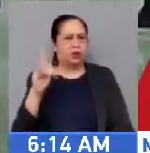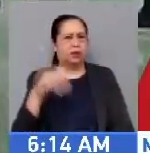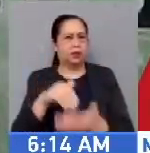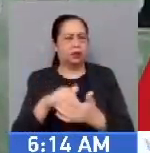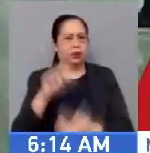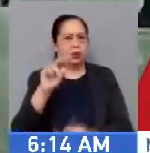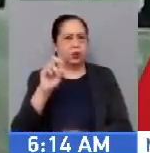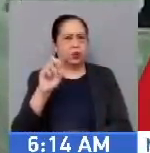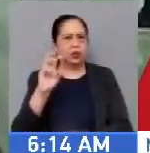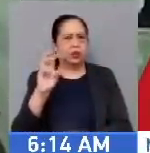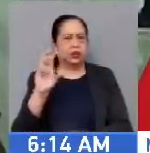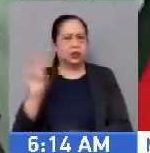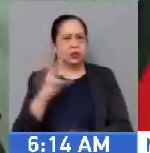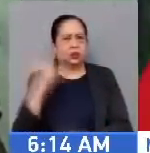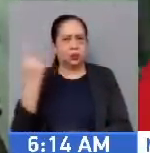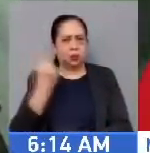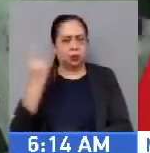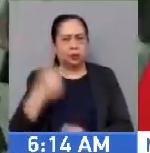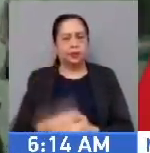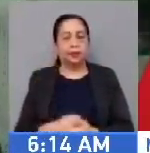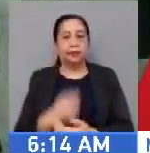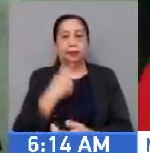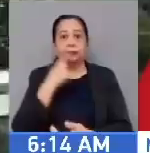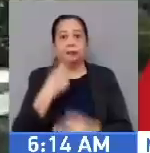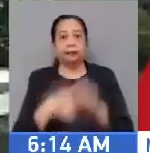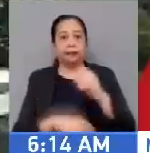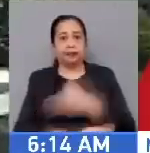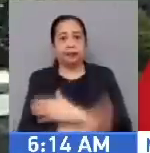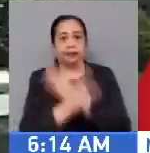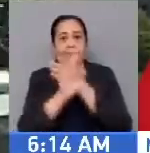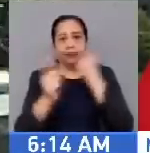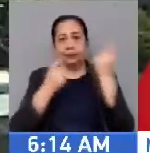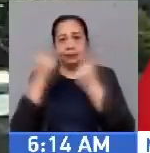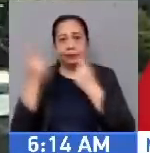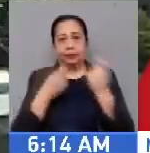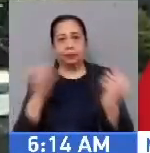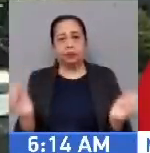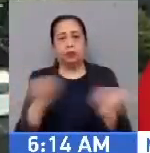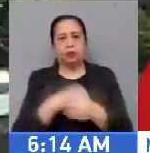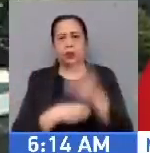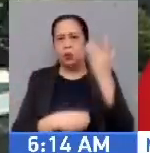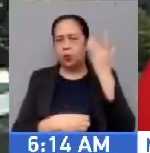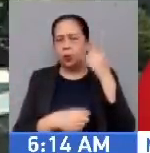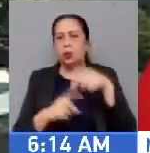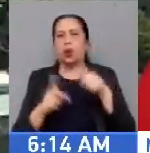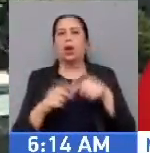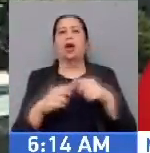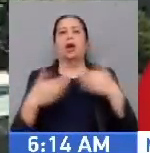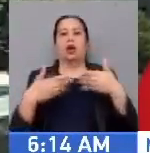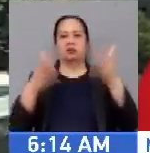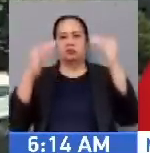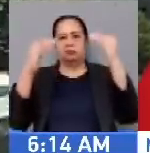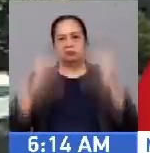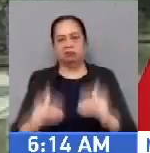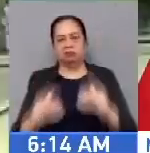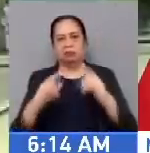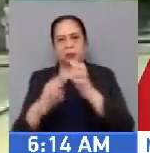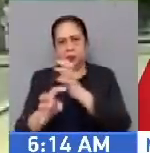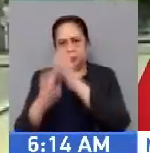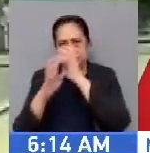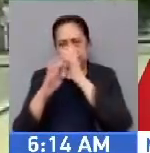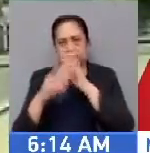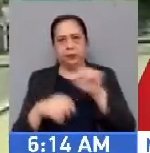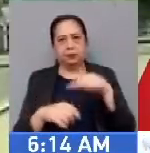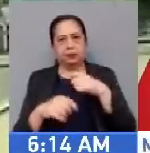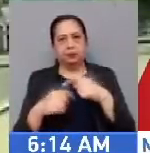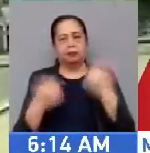25,266 lang. Ayon sa Davao City Tourism Office, ito'y dahil sa pagluluwag ng COVID-19 restrictions at pagsasailalim